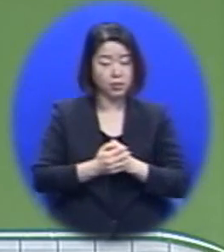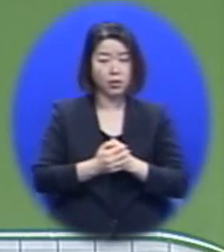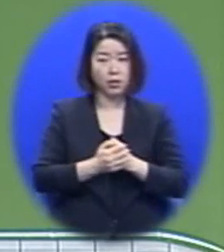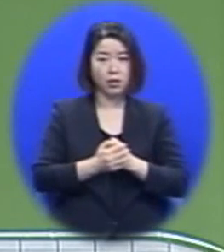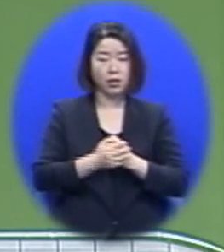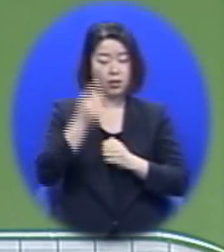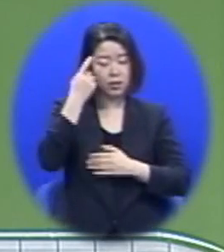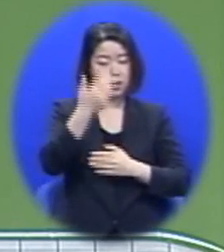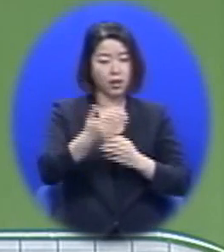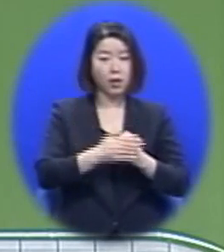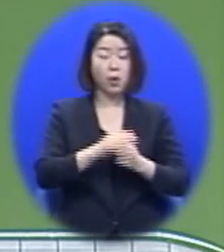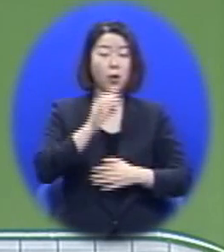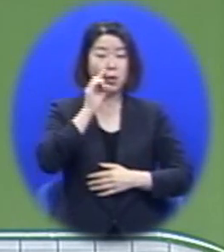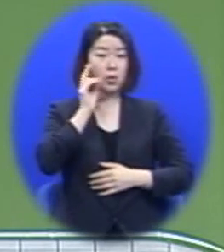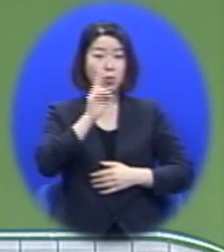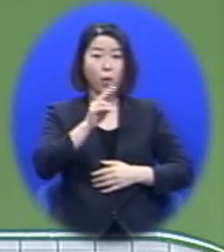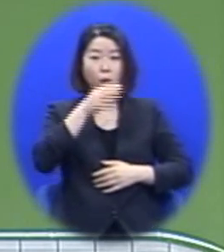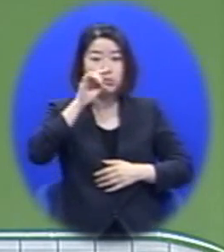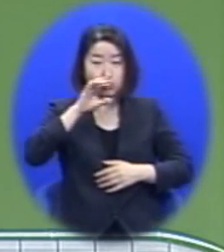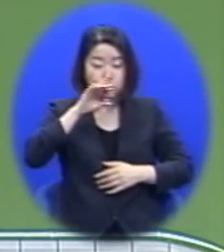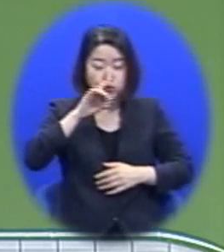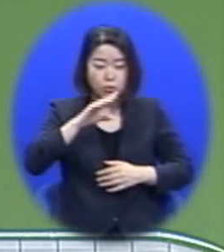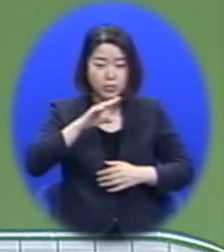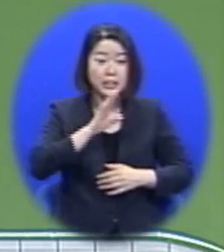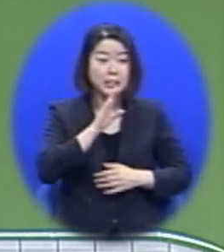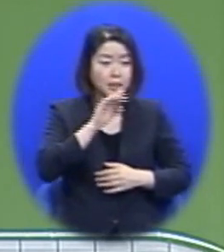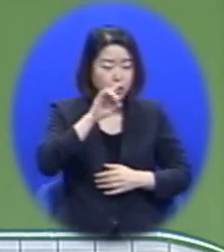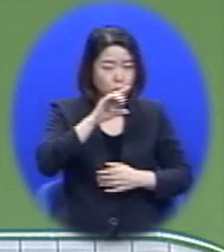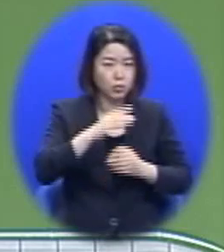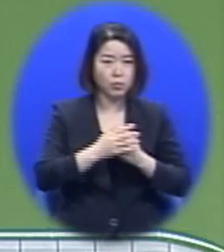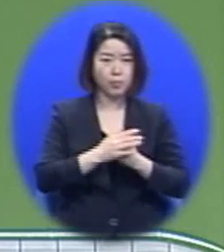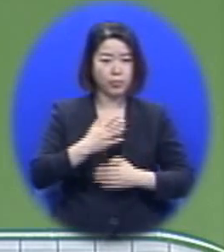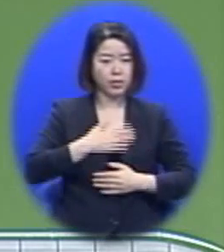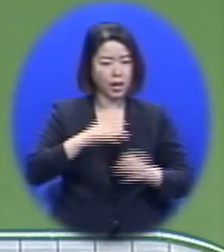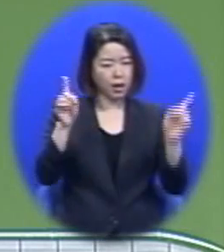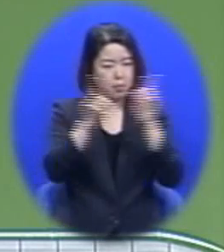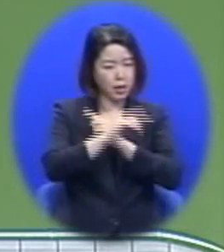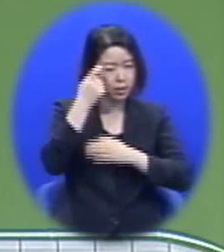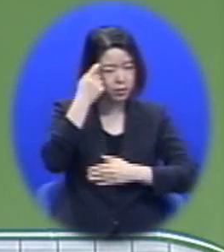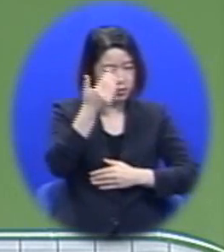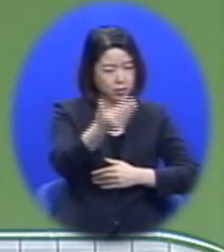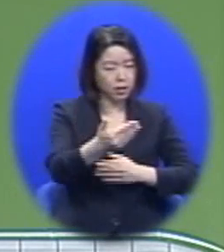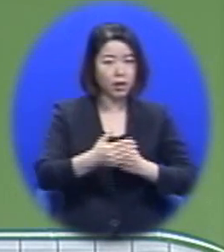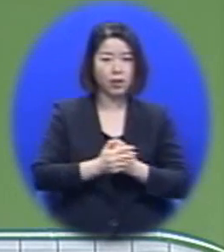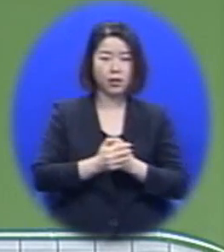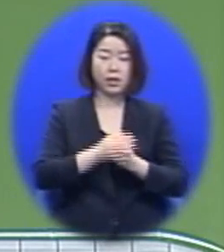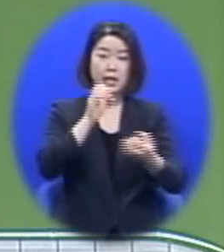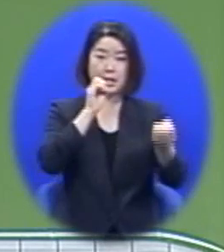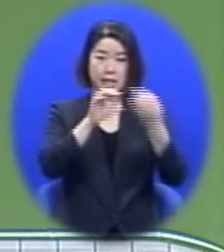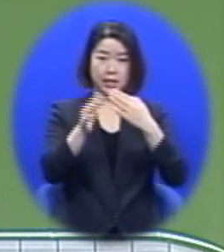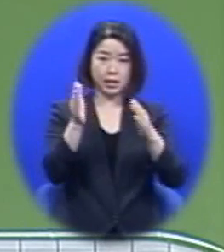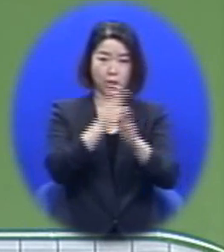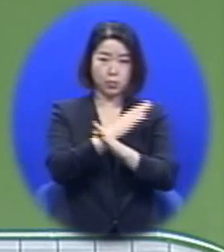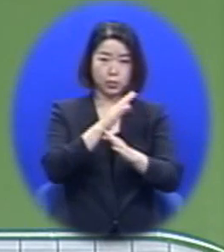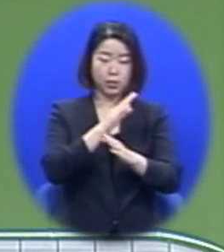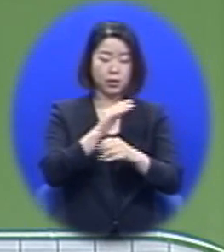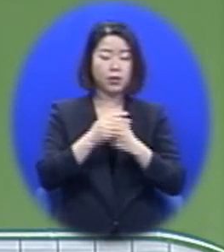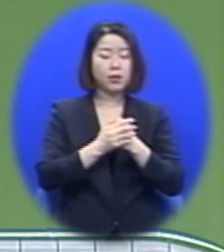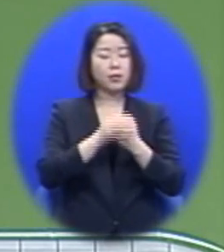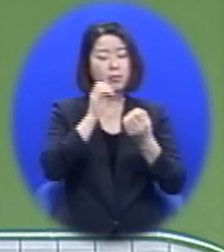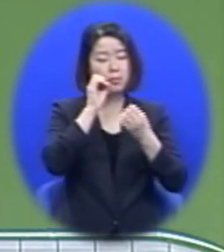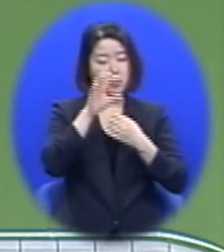궁금하더라고. 이 부분에 와서 진짜 궁금해요. 내가 바뀌었을까? 답부터 말하자면